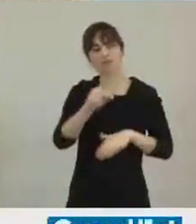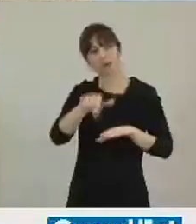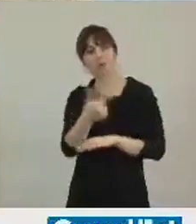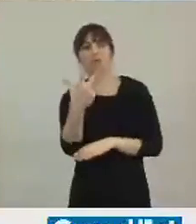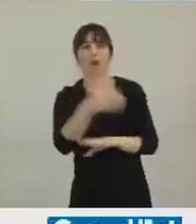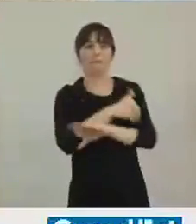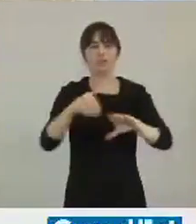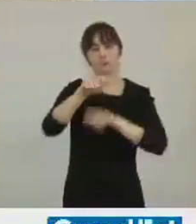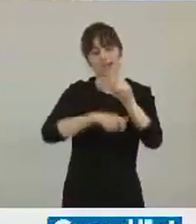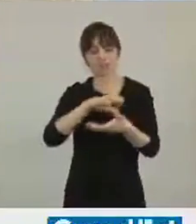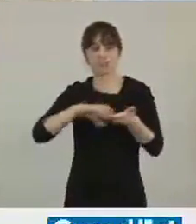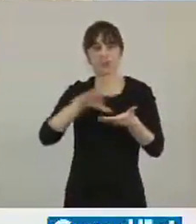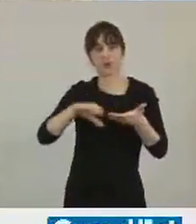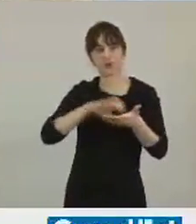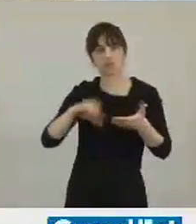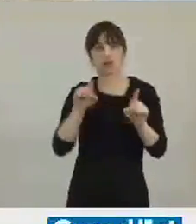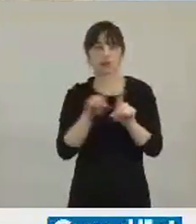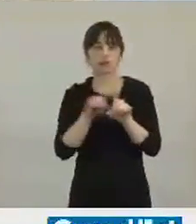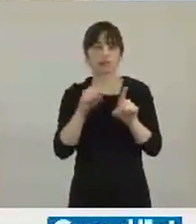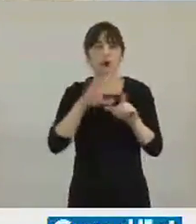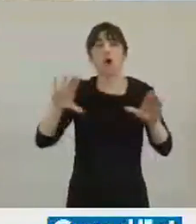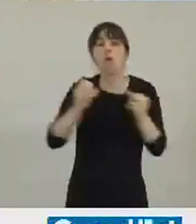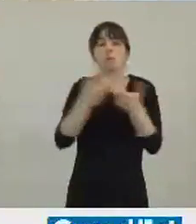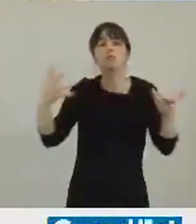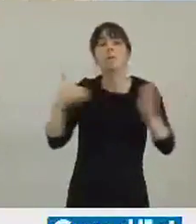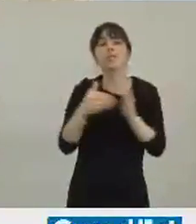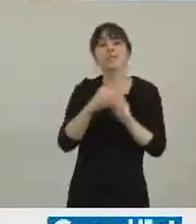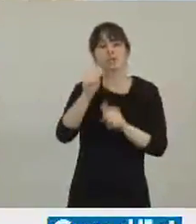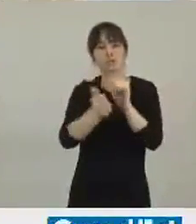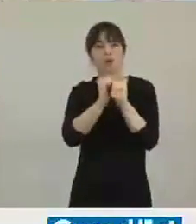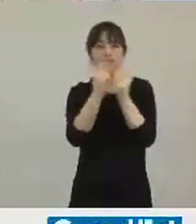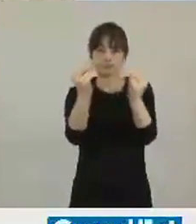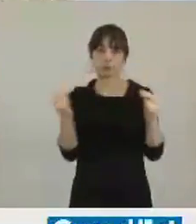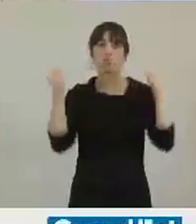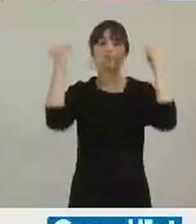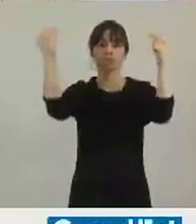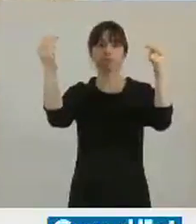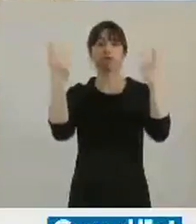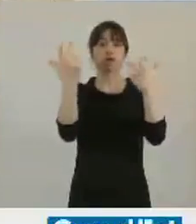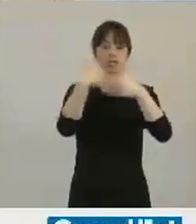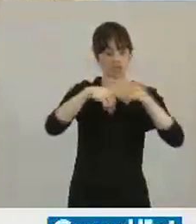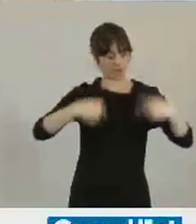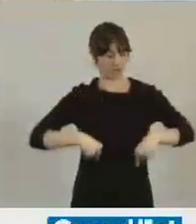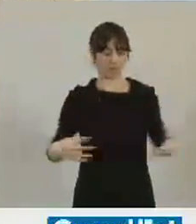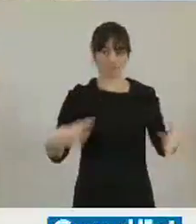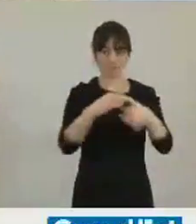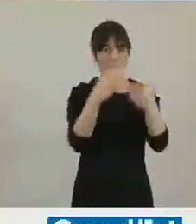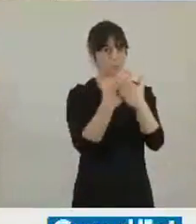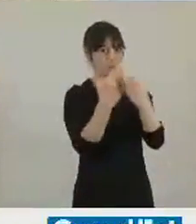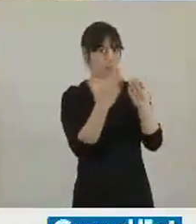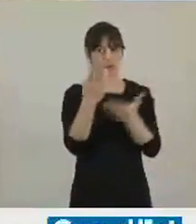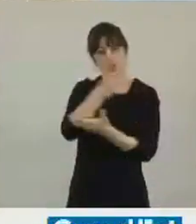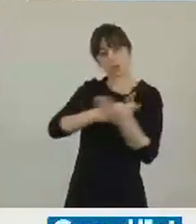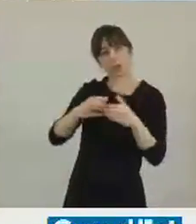1000 sportifs listés en haut niveau par le ministère, voilà la richesse du mouvement sportif organisé du